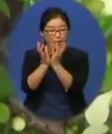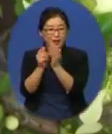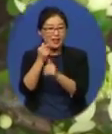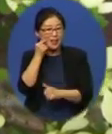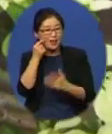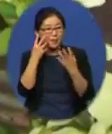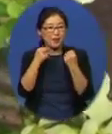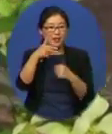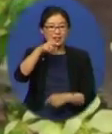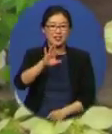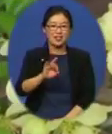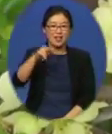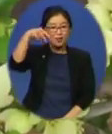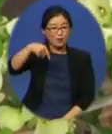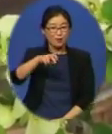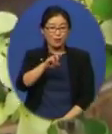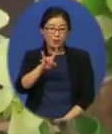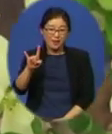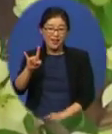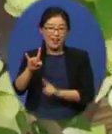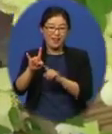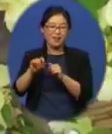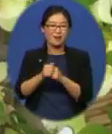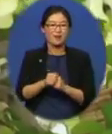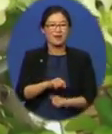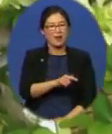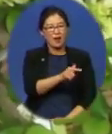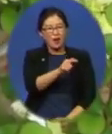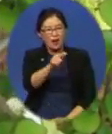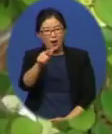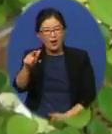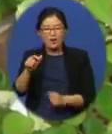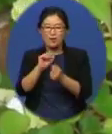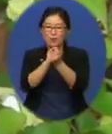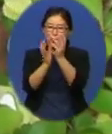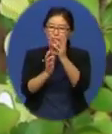높다는 장수매를 끝으로 많은 작품들을 만나봤는데요.